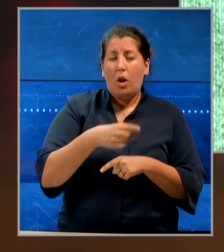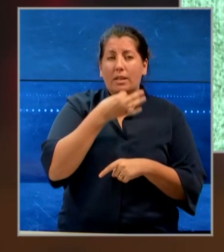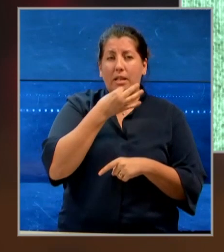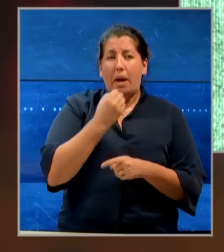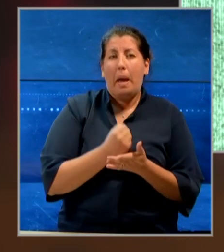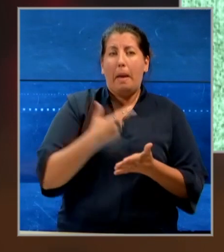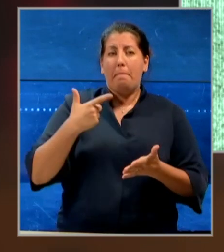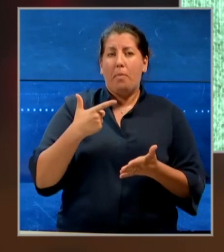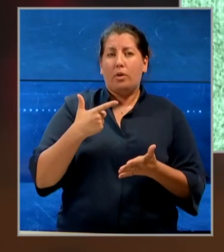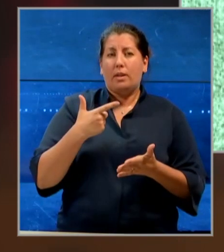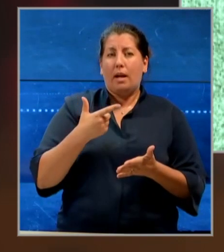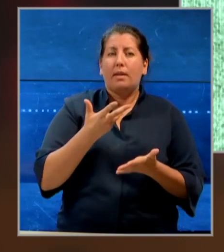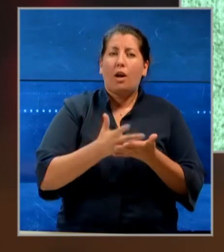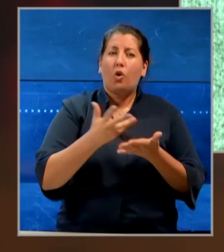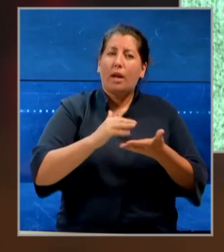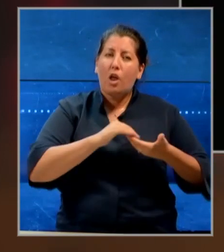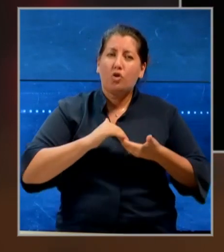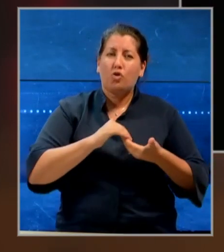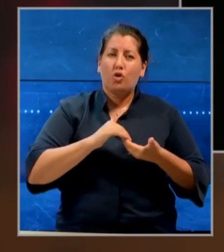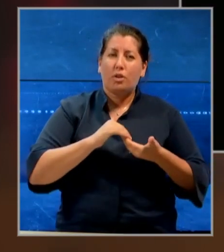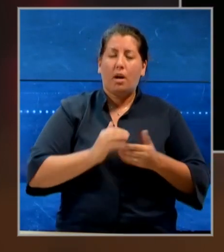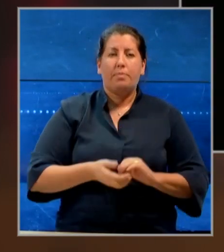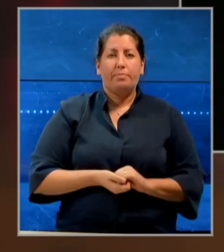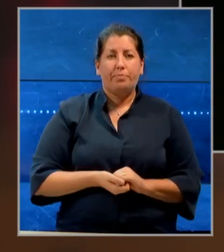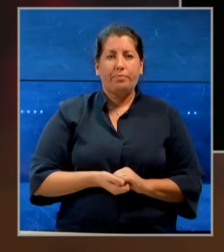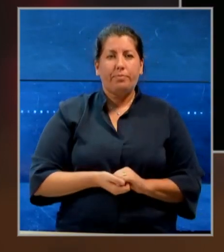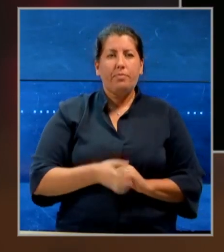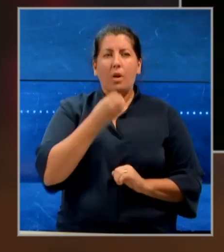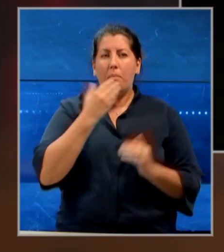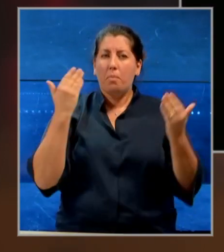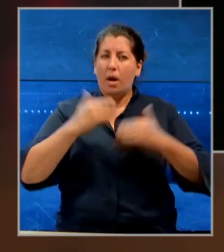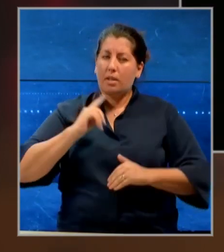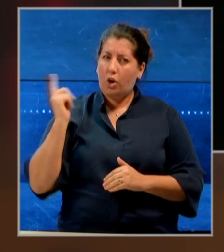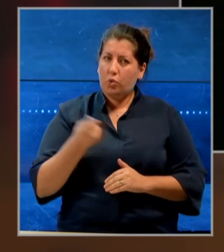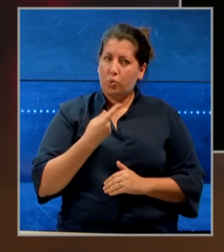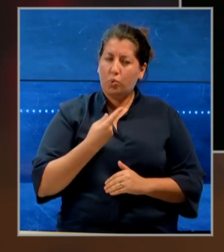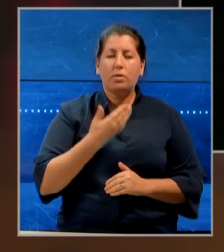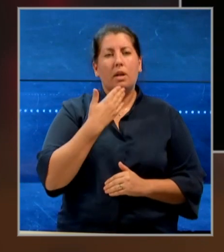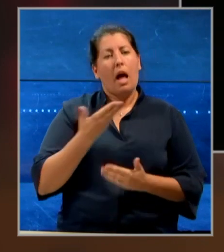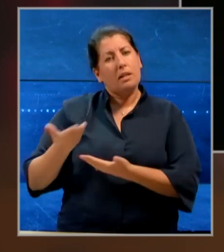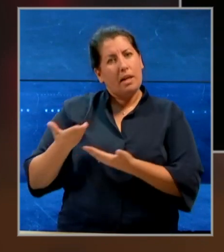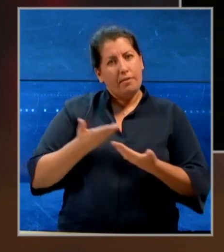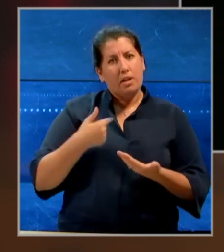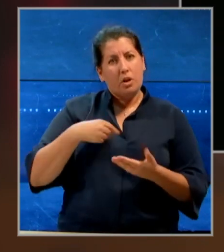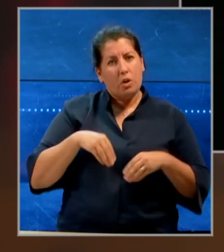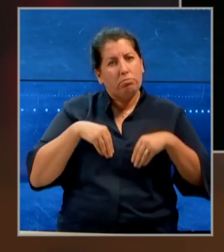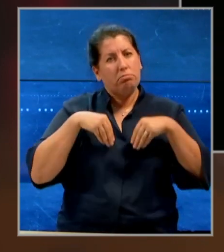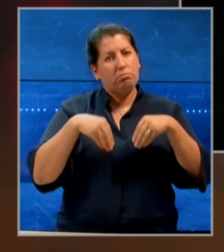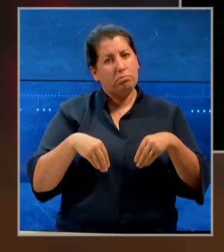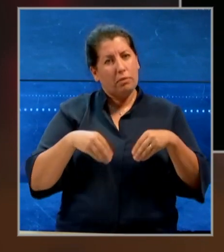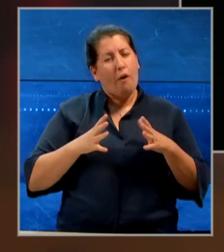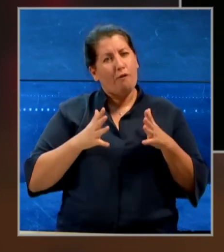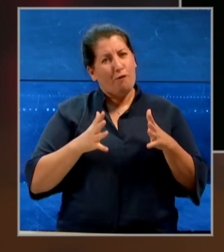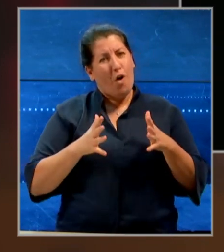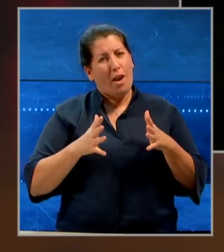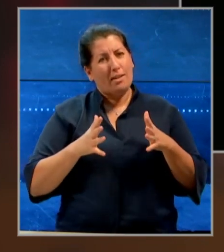la parola della società. Direttore. Buonasera a tutti intanto, grazie dell'invito, sono venuto molto volentieri, che si dica che non voglio parlare, non